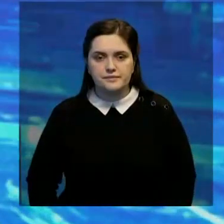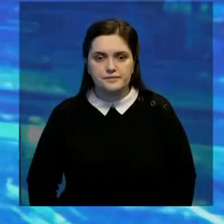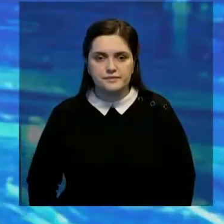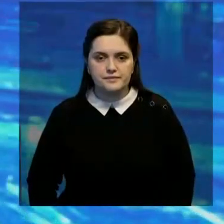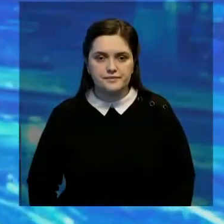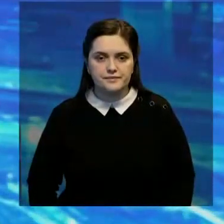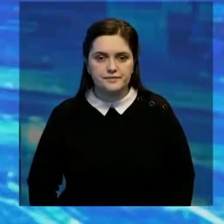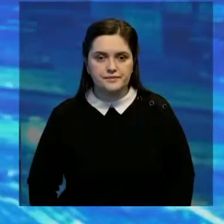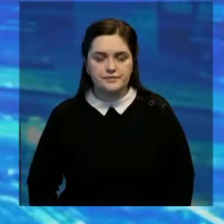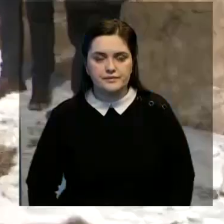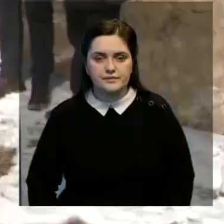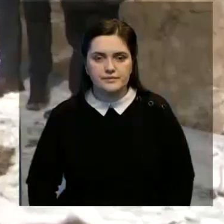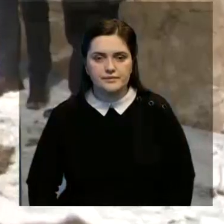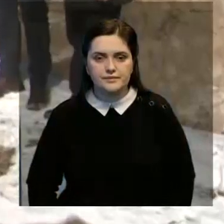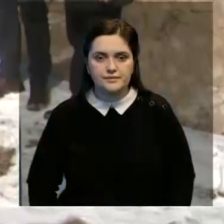Григория Беденко.